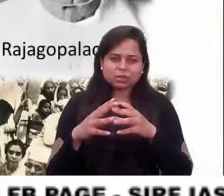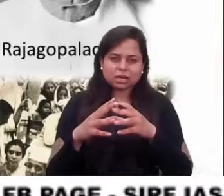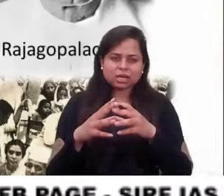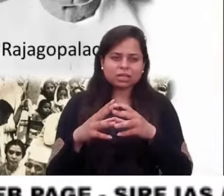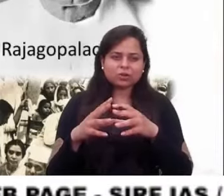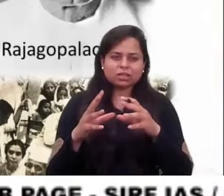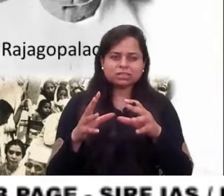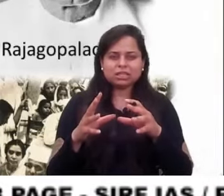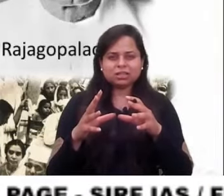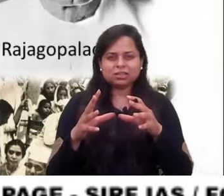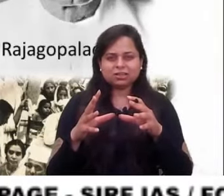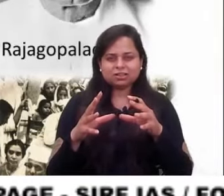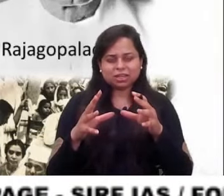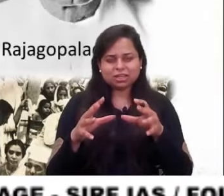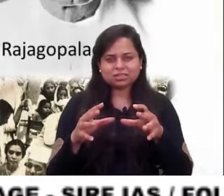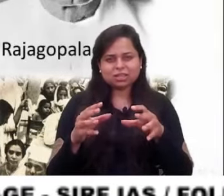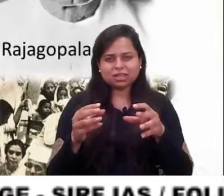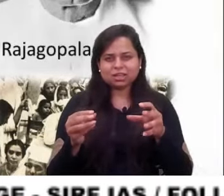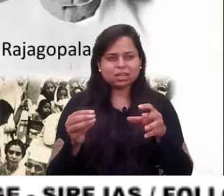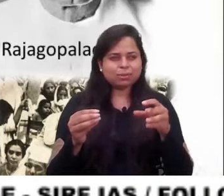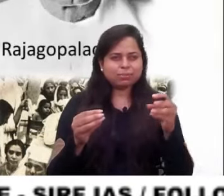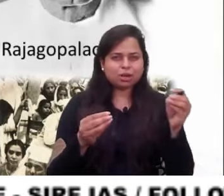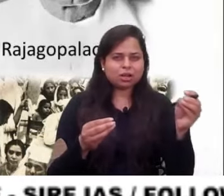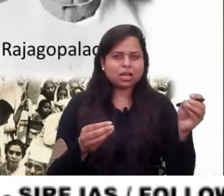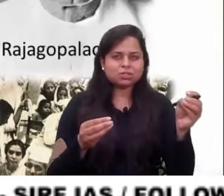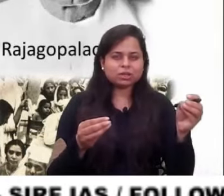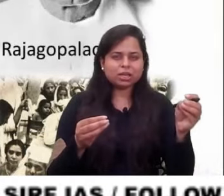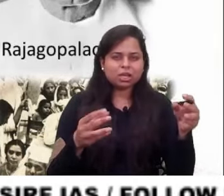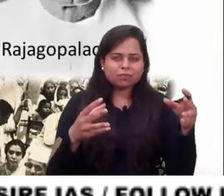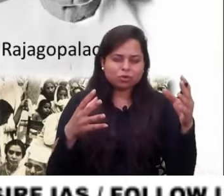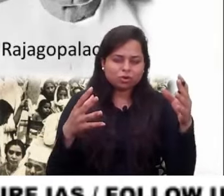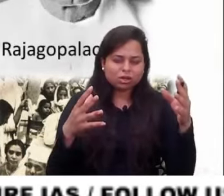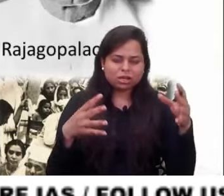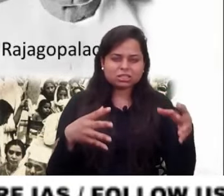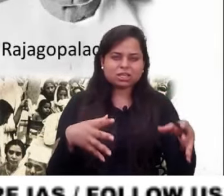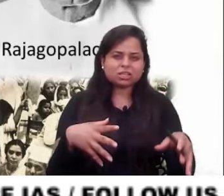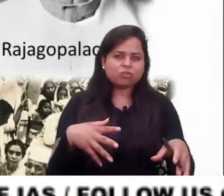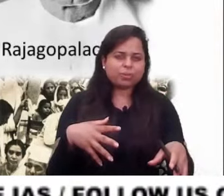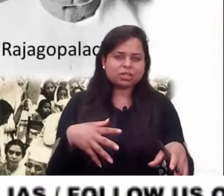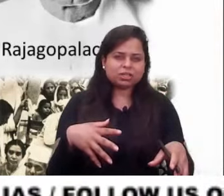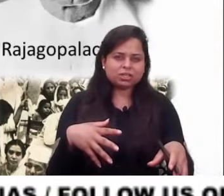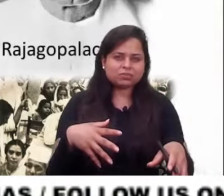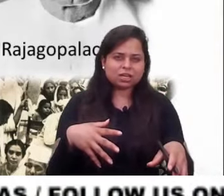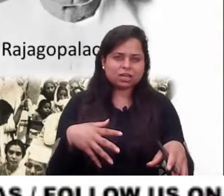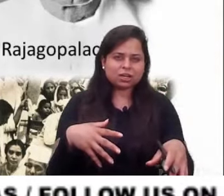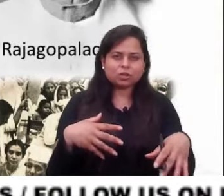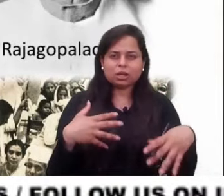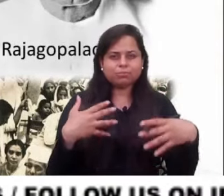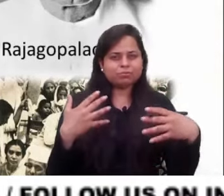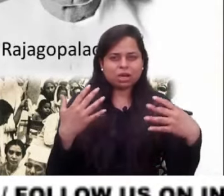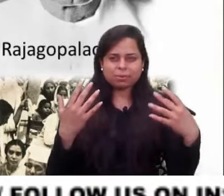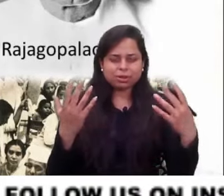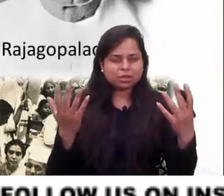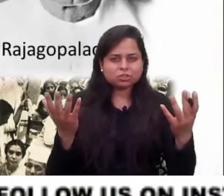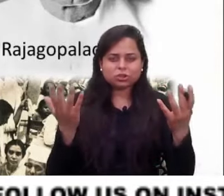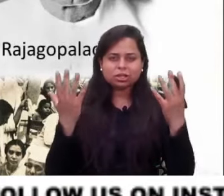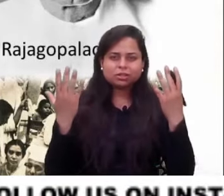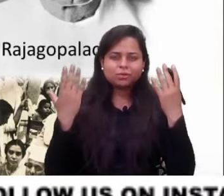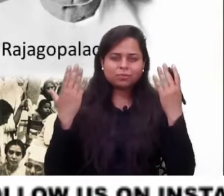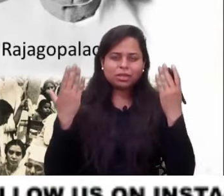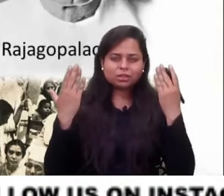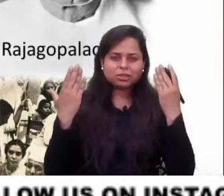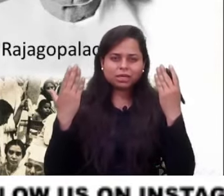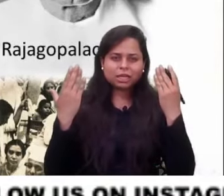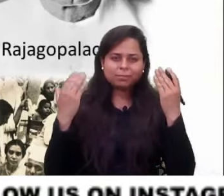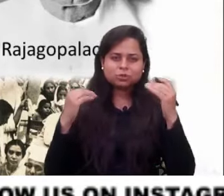बुरी हालत में रहने लगी और इसी तरीके से देखने लगे बंगाल जो है वह नीचे की तरफ पतंग की तरफ जाने लगे हुए अब यहां पर जो